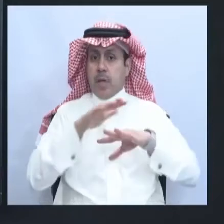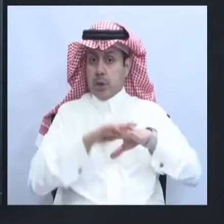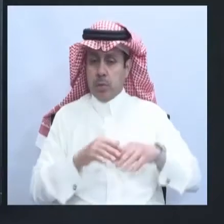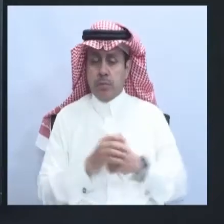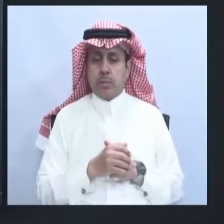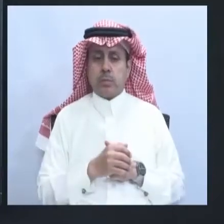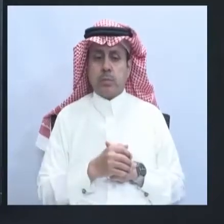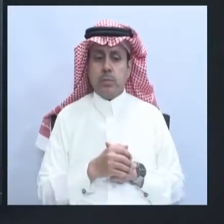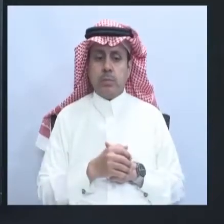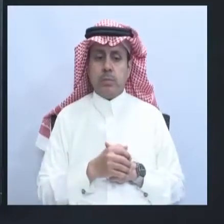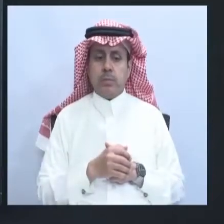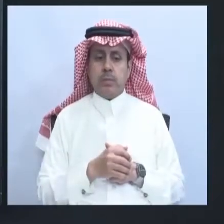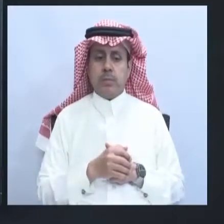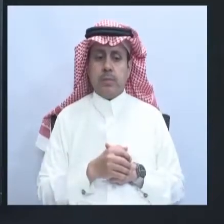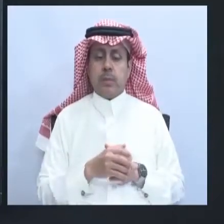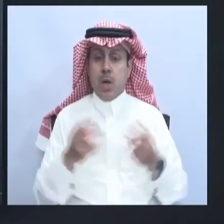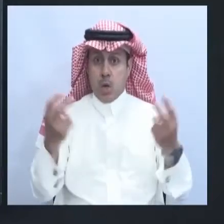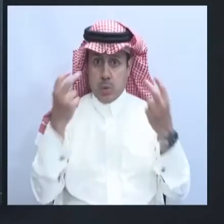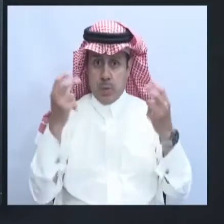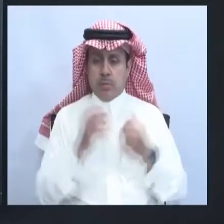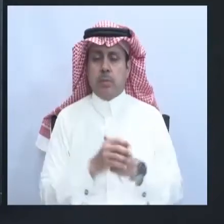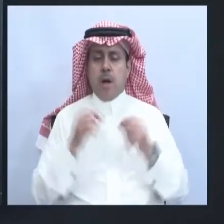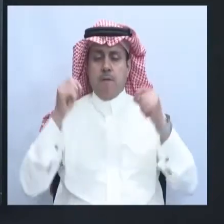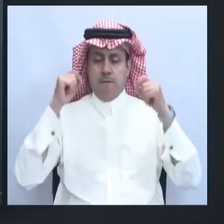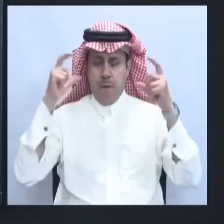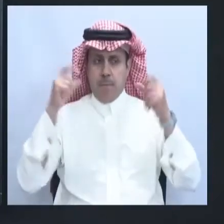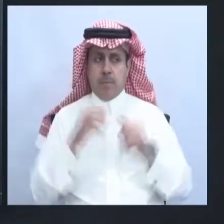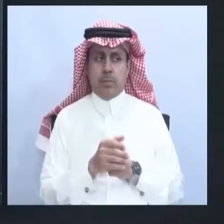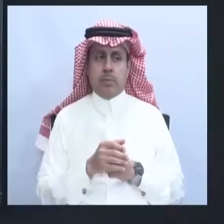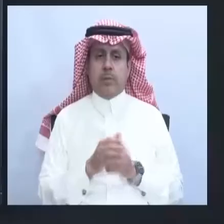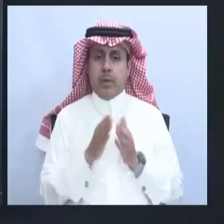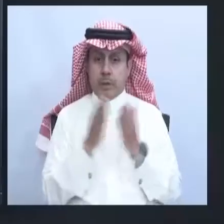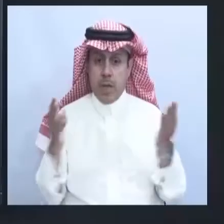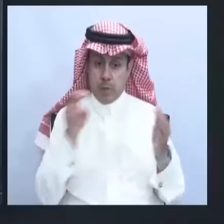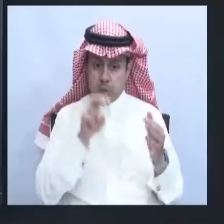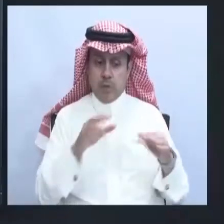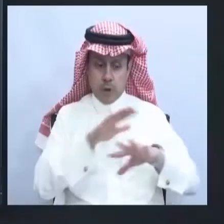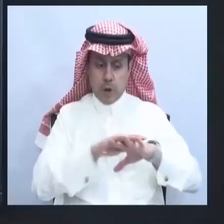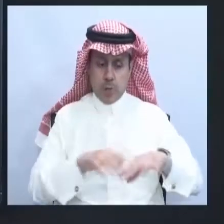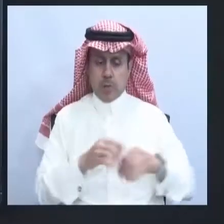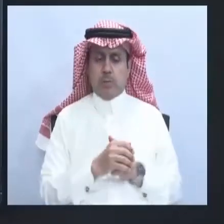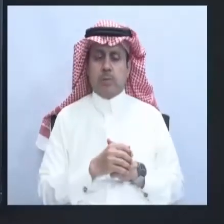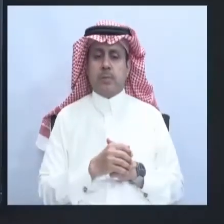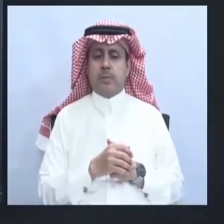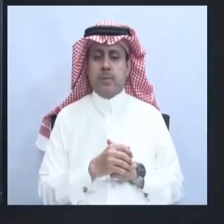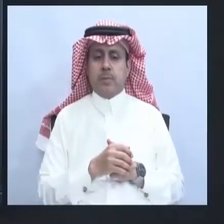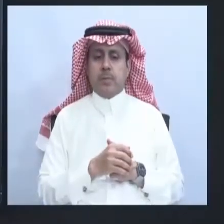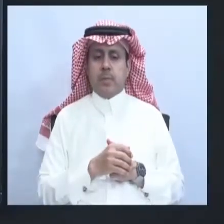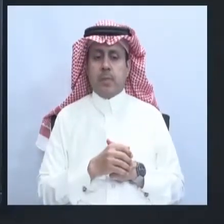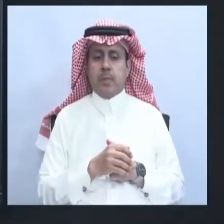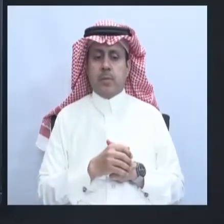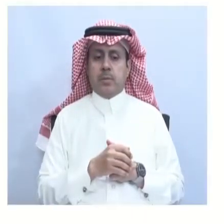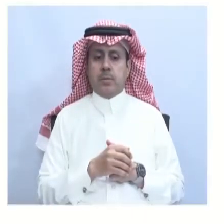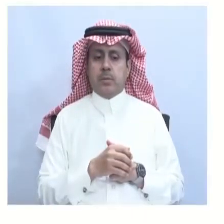فكونوا معي في غايه التركيز حتى باذن الله تعالى يتم استيعاب هذه الشروط بادلتها